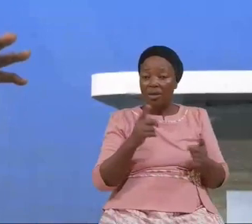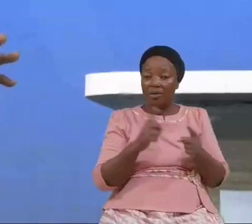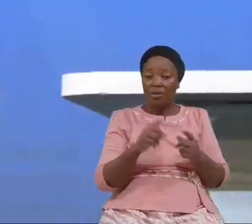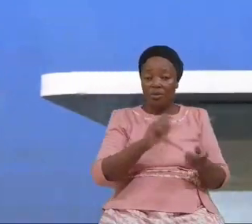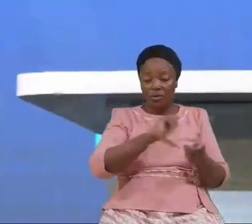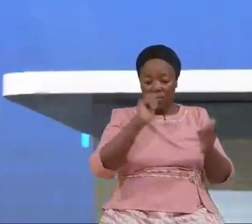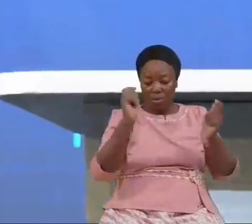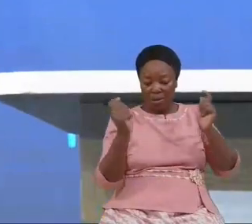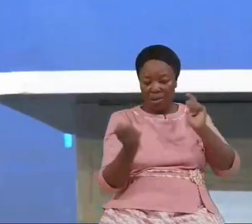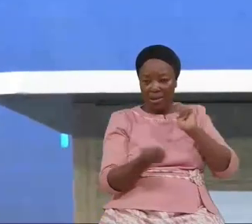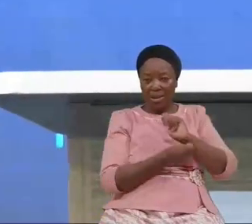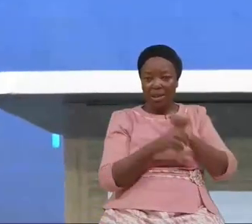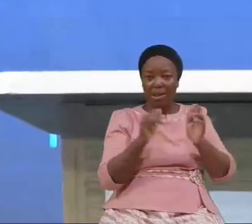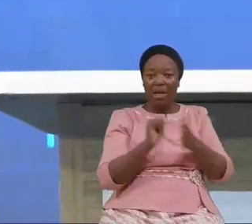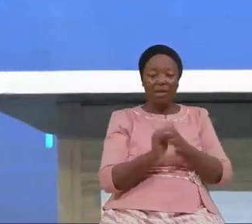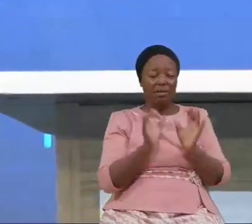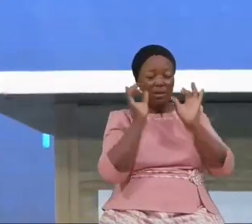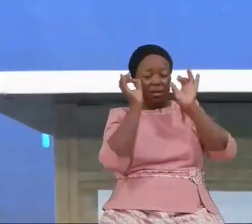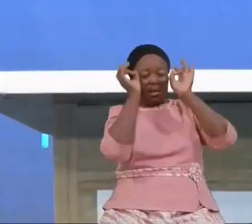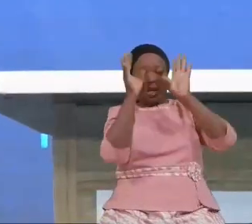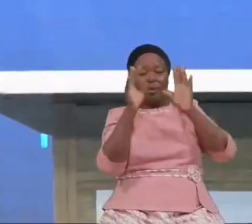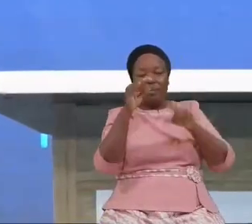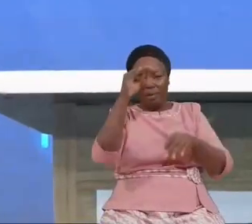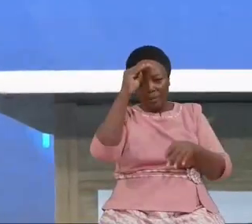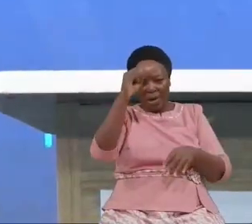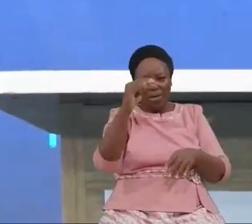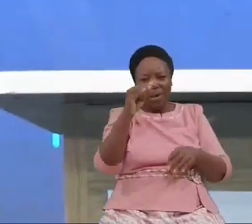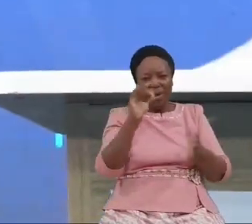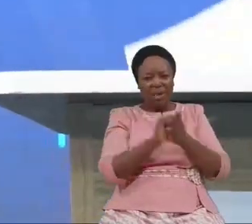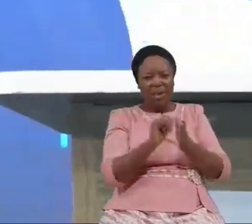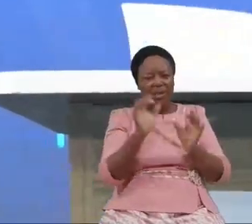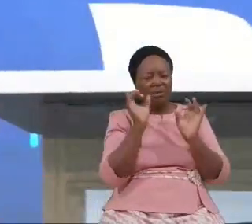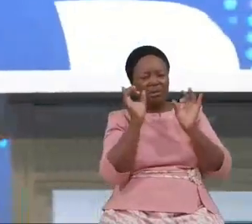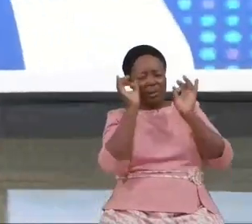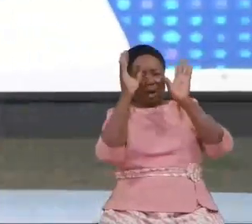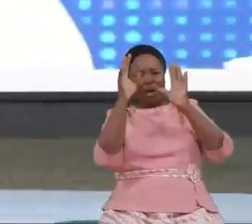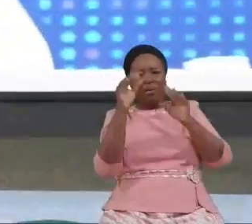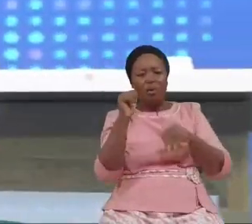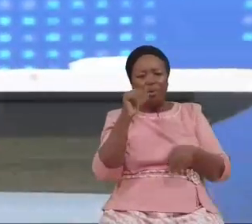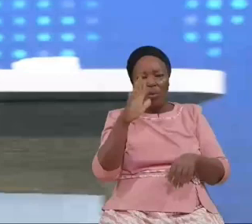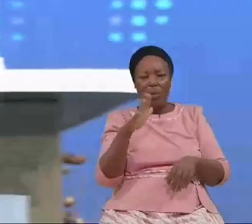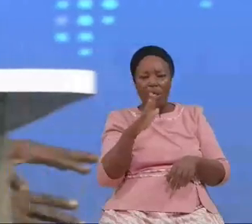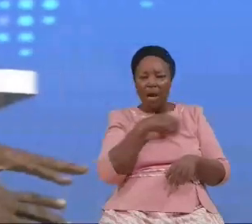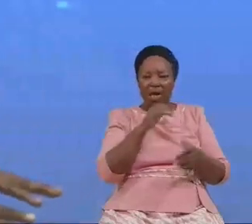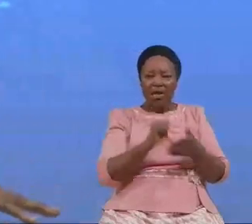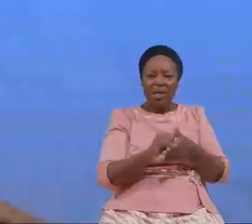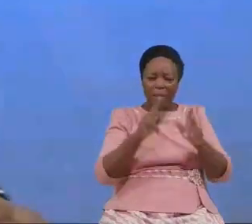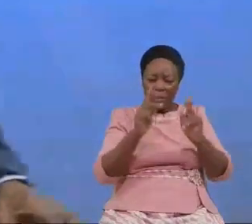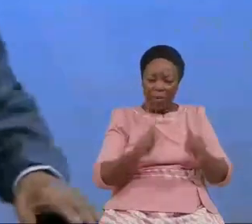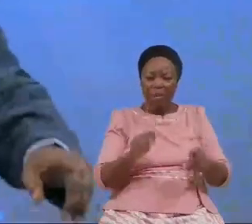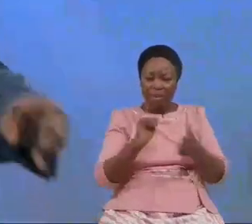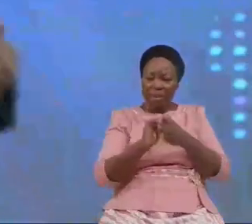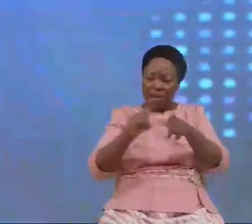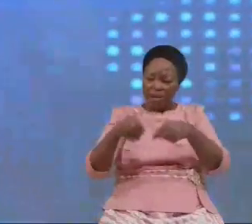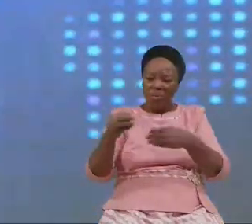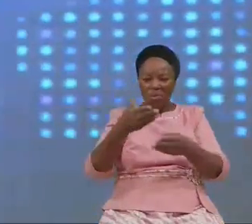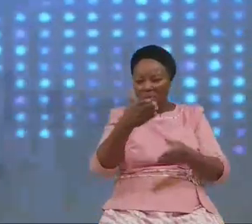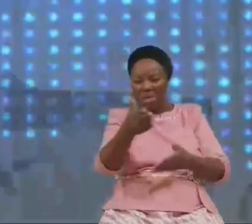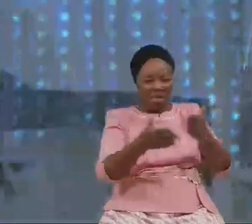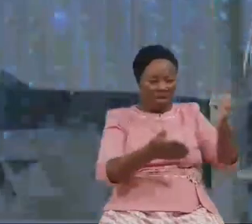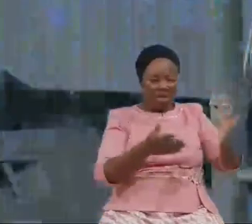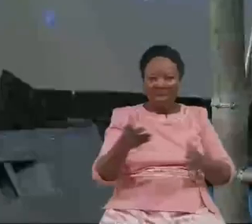changer l'homme terrible les femmes terribles et celui-là